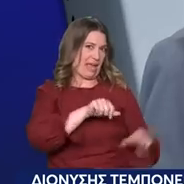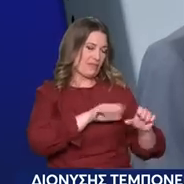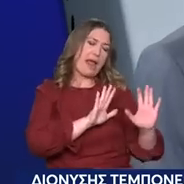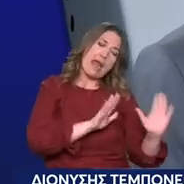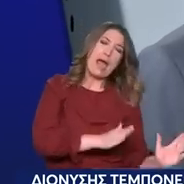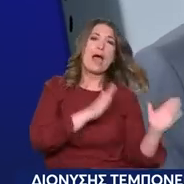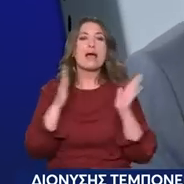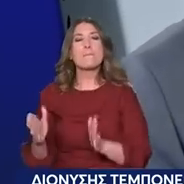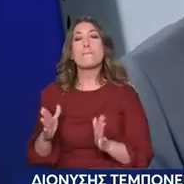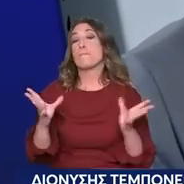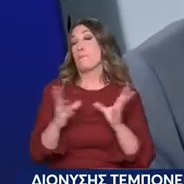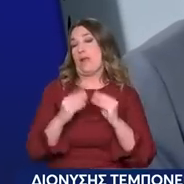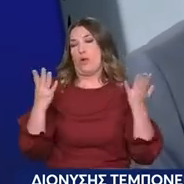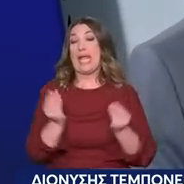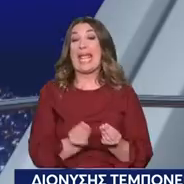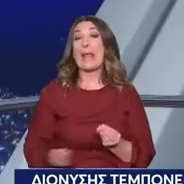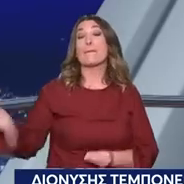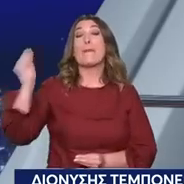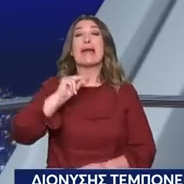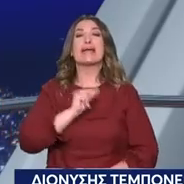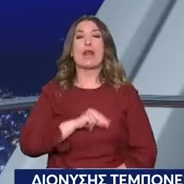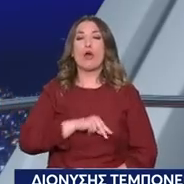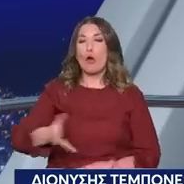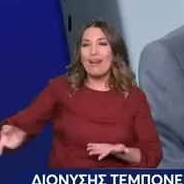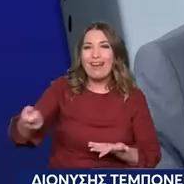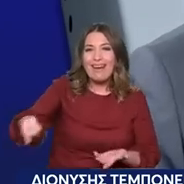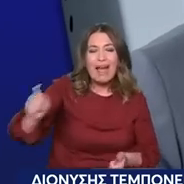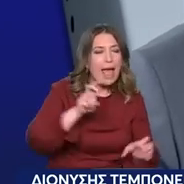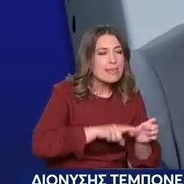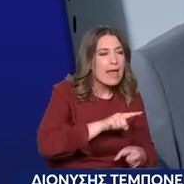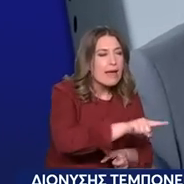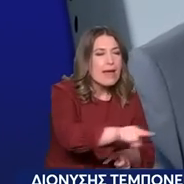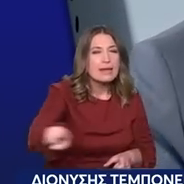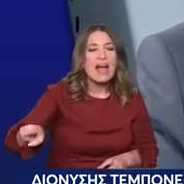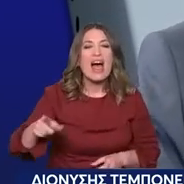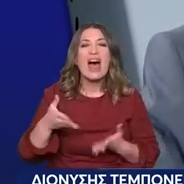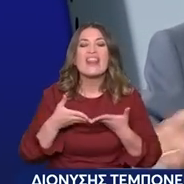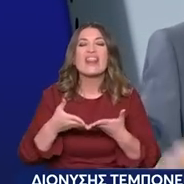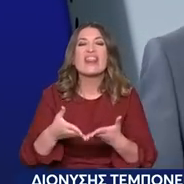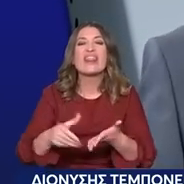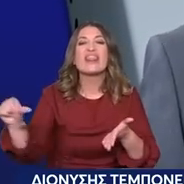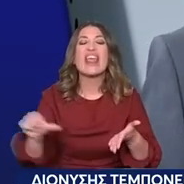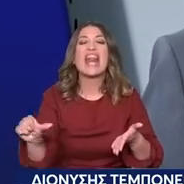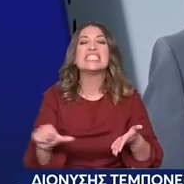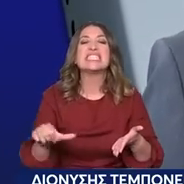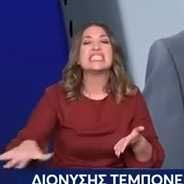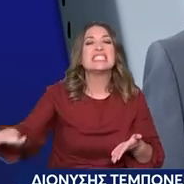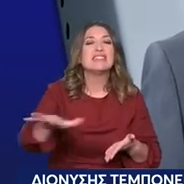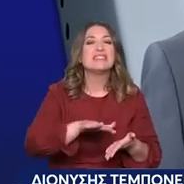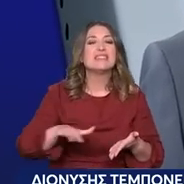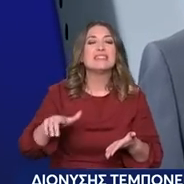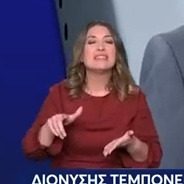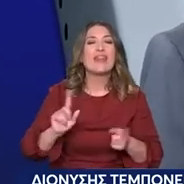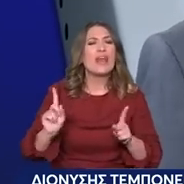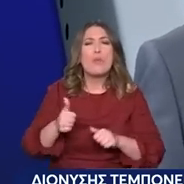Μεγάλο μέρος των κερδών, των υπερκερδών, από τις εταιρείες των πετρελαιοειδών και τα δηληστήρια είναι από τα προϊόντα που εξάγουν, όχι από αυτά που καταναλώνονται στην